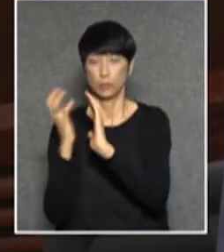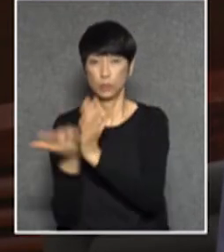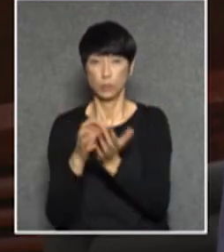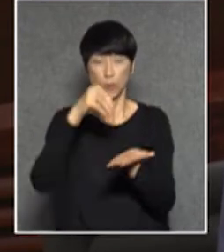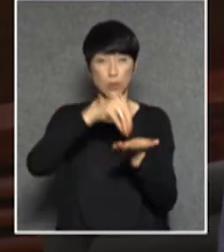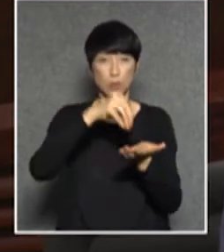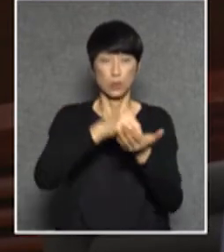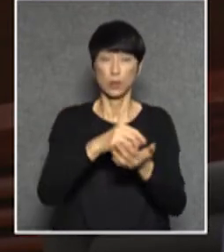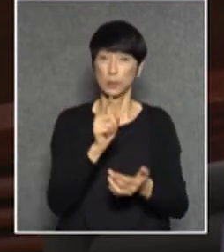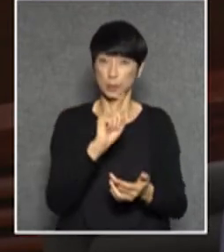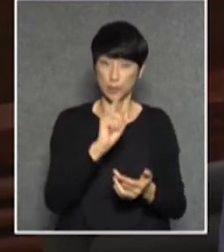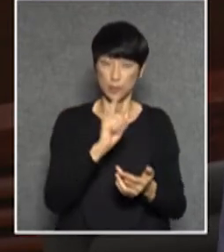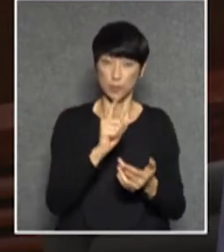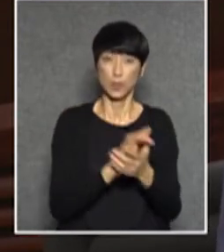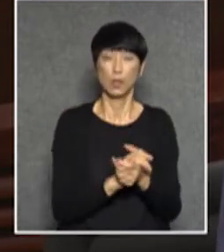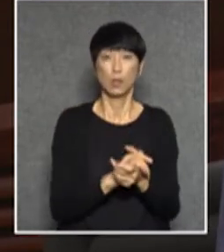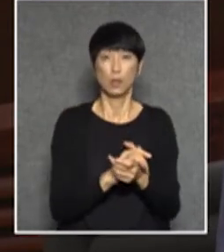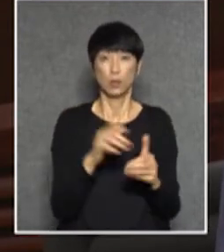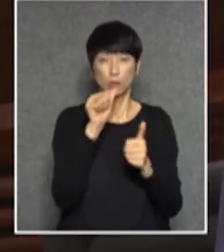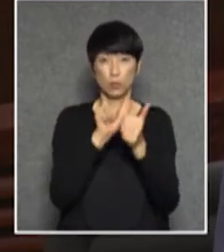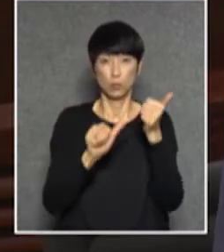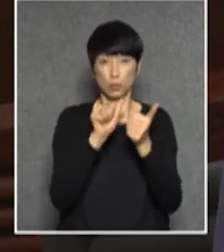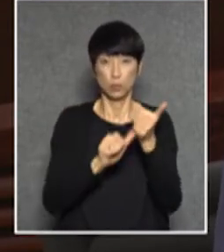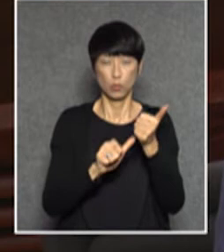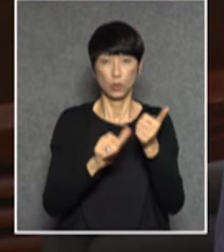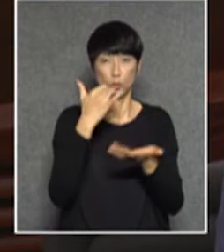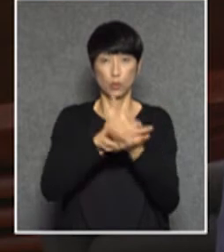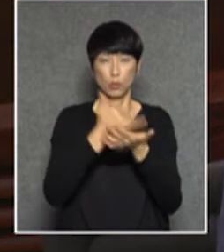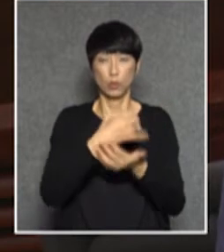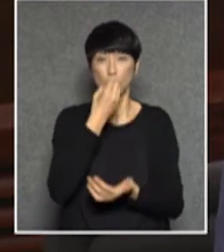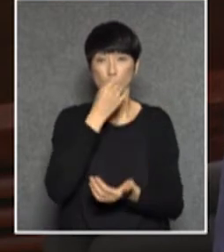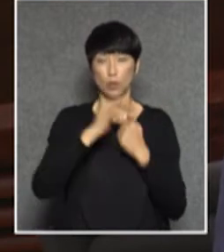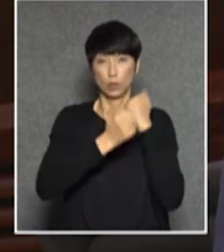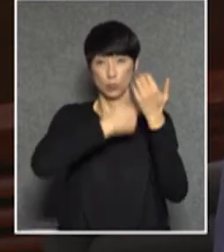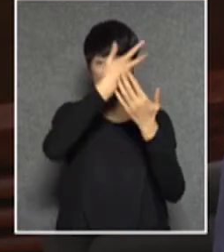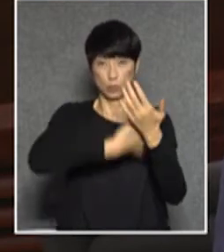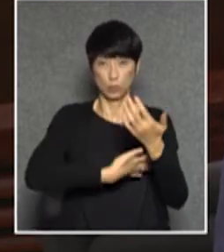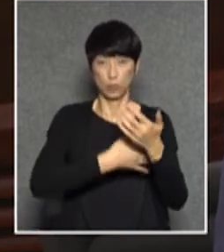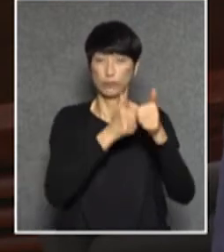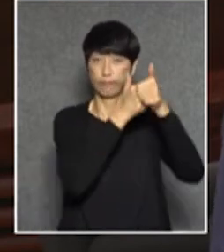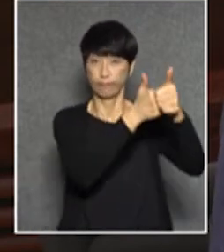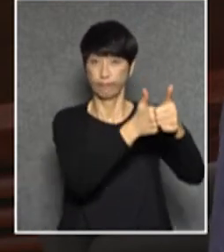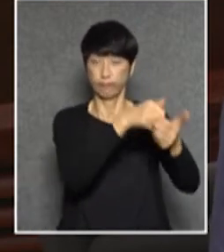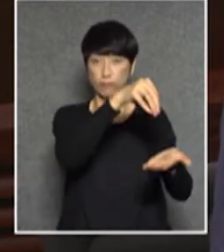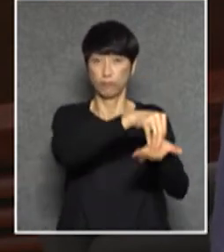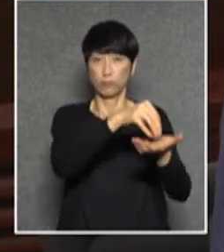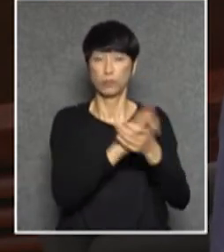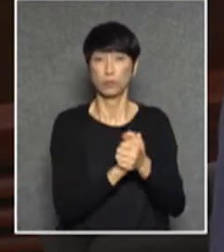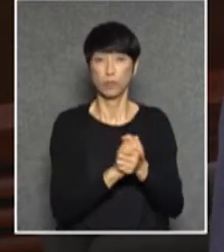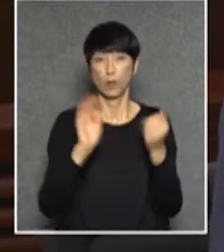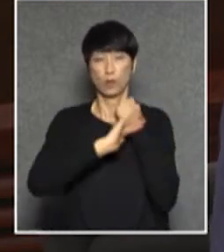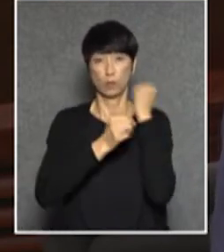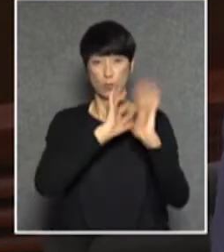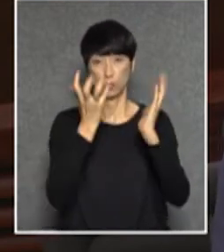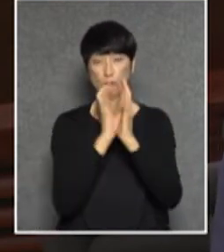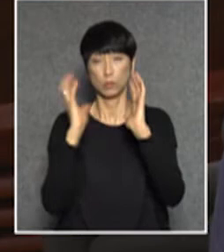何種組織可以產生委員的名額，則由本地法例加以規定。各界別法定團體根據